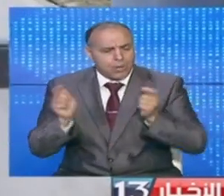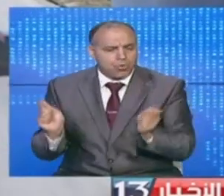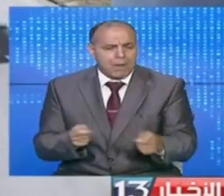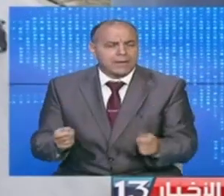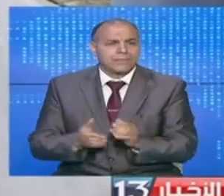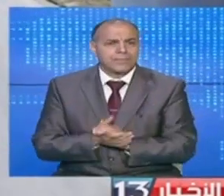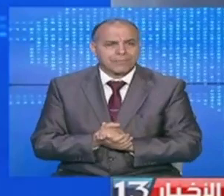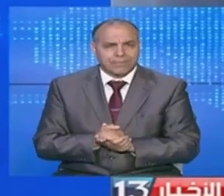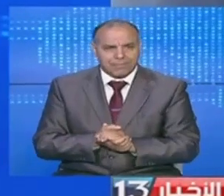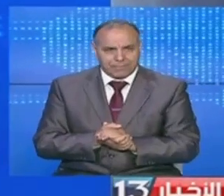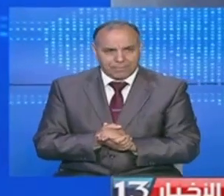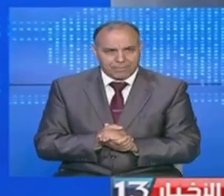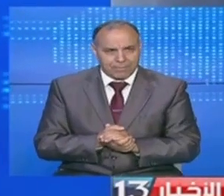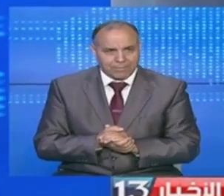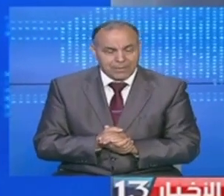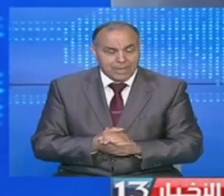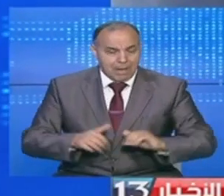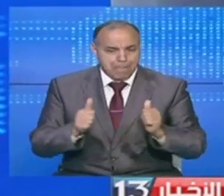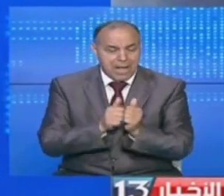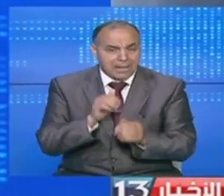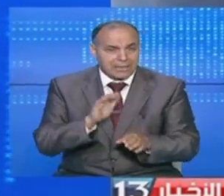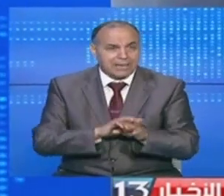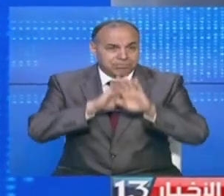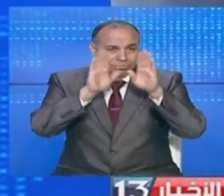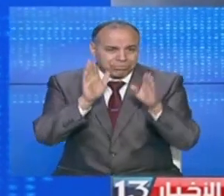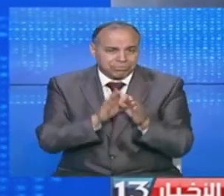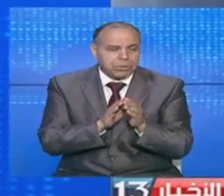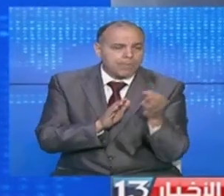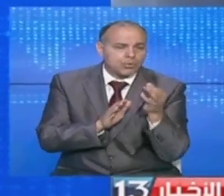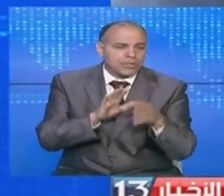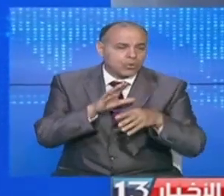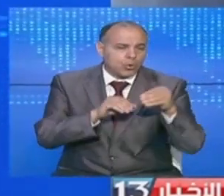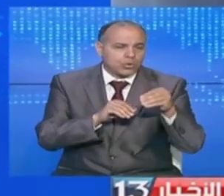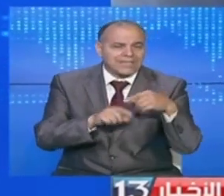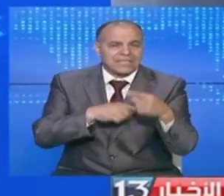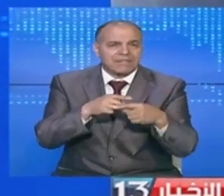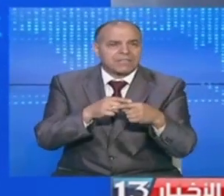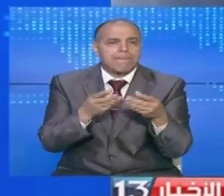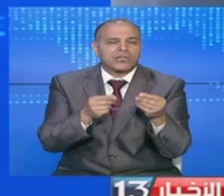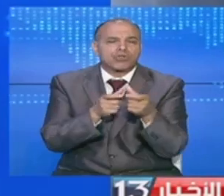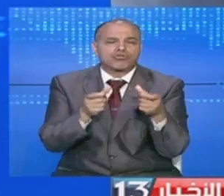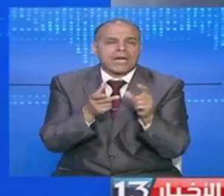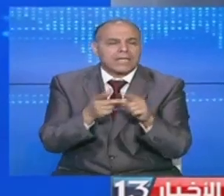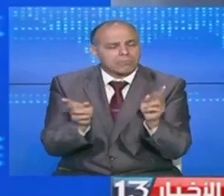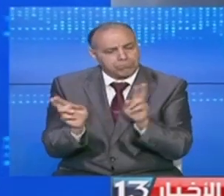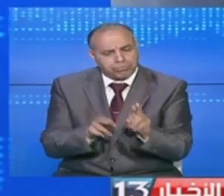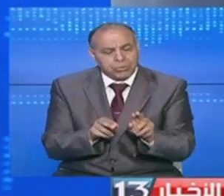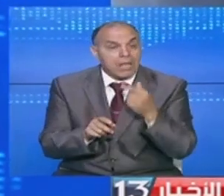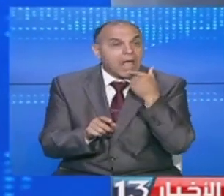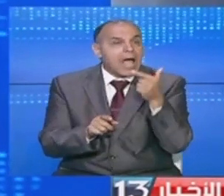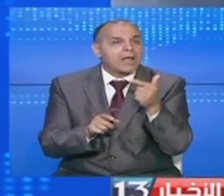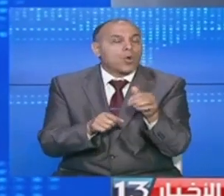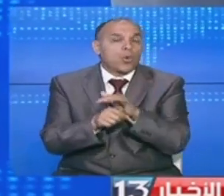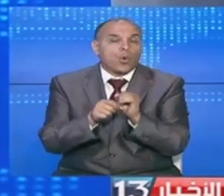طبيعتها. ومع انطلاق الحجر الصحي الموجه تستأنف عدد من المؤسسات نشاطها،